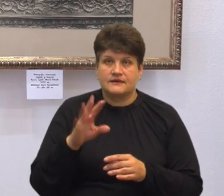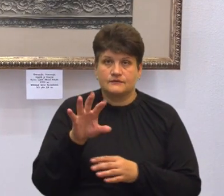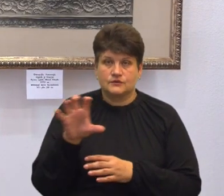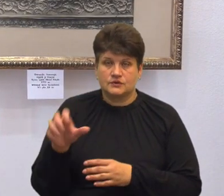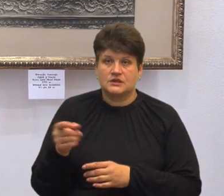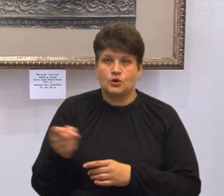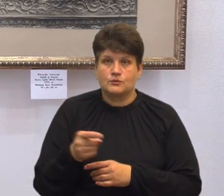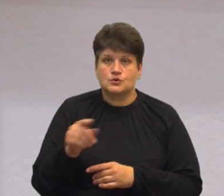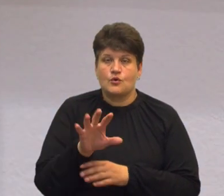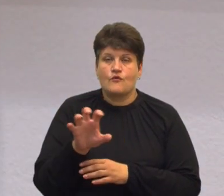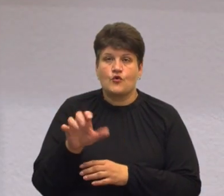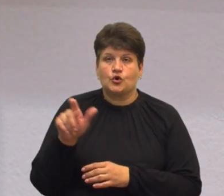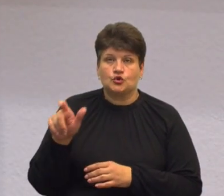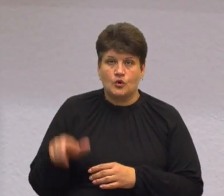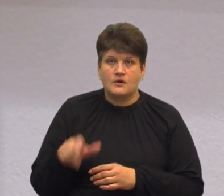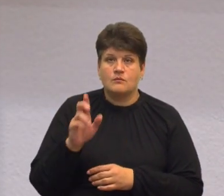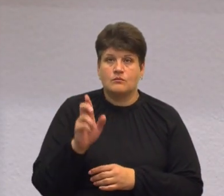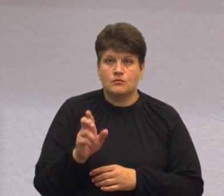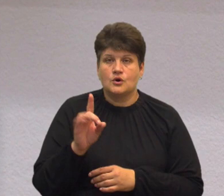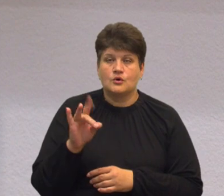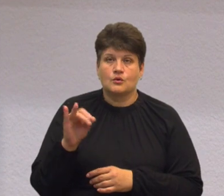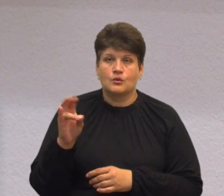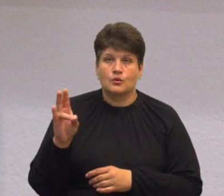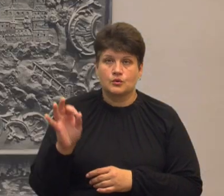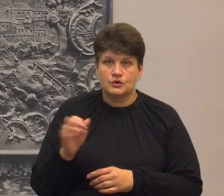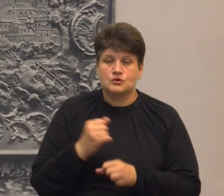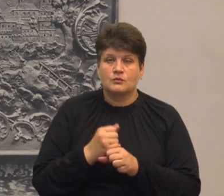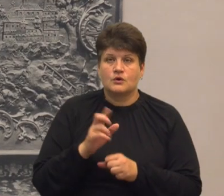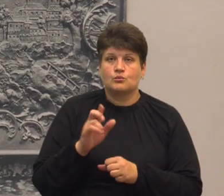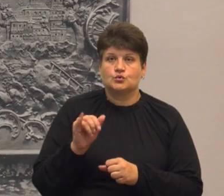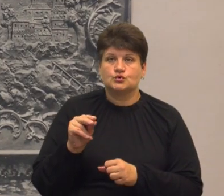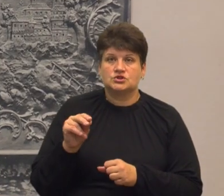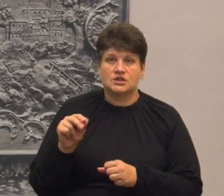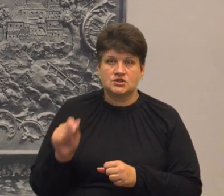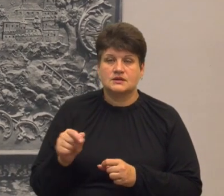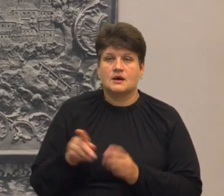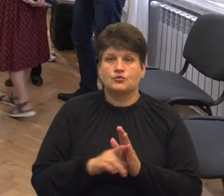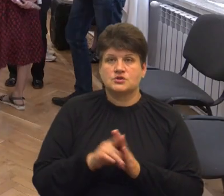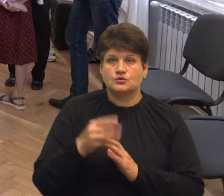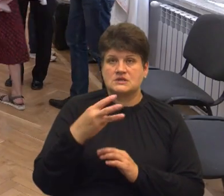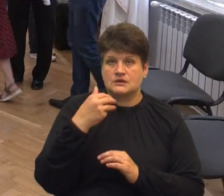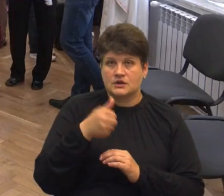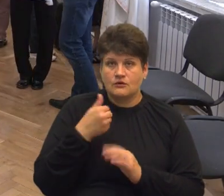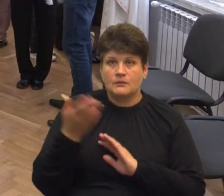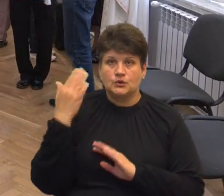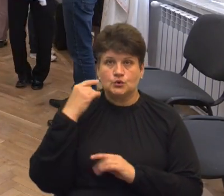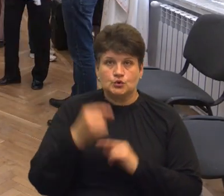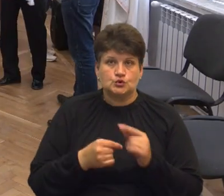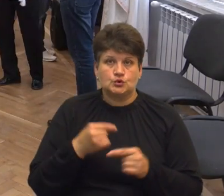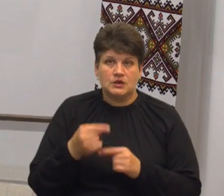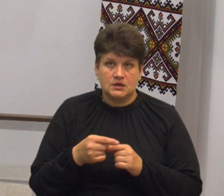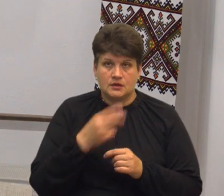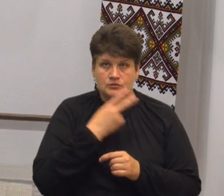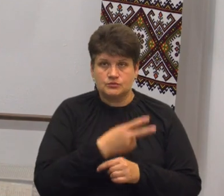фотографа Бруно калішевського які він зробив у Бучачі на початку 30-х років минулого століття оглянути виставку можна